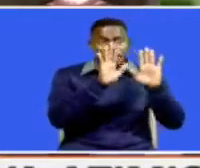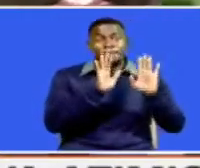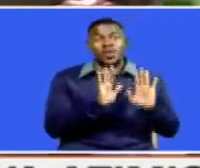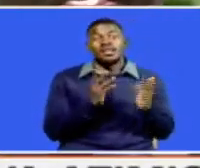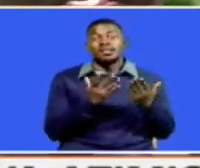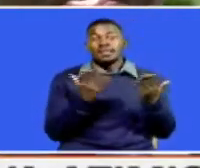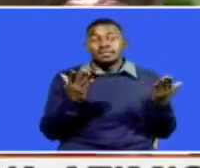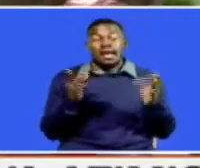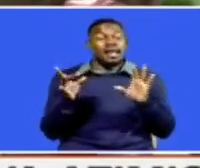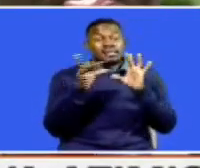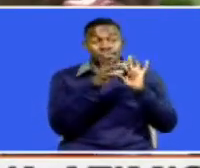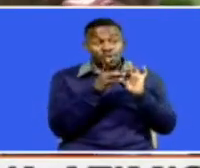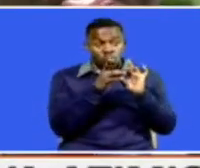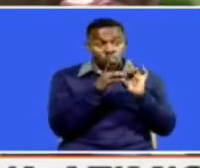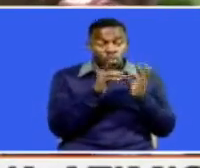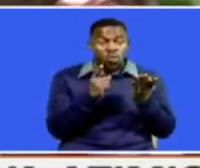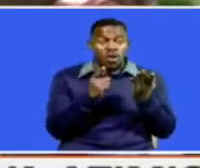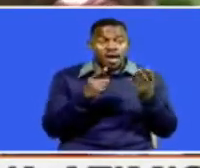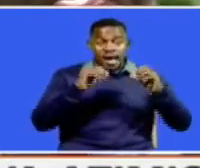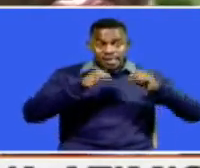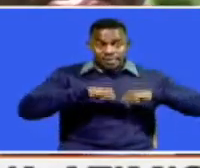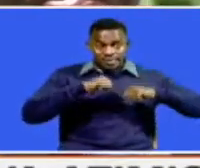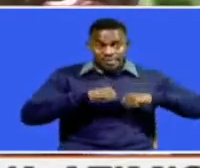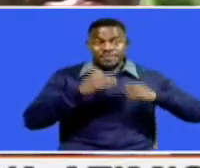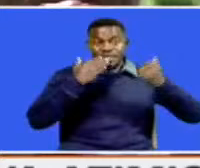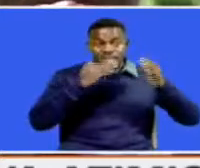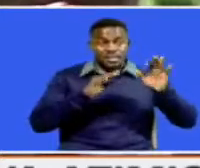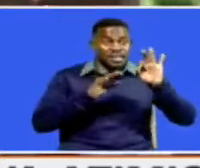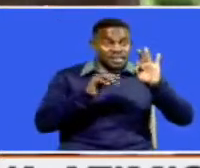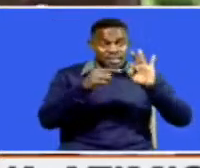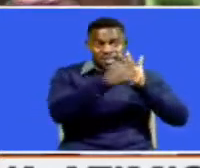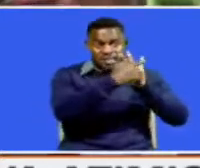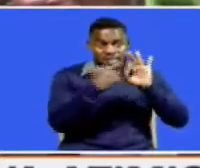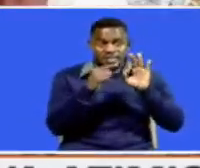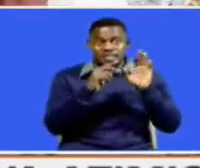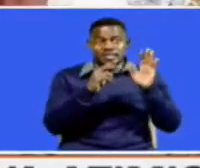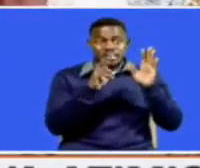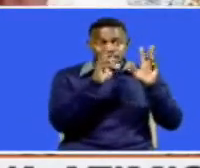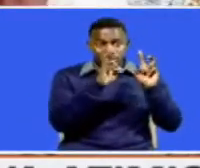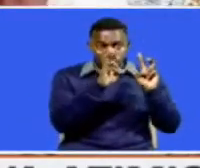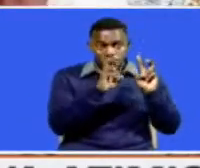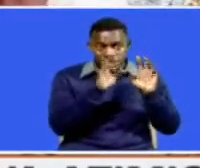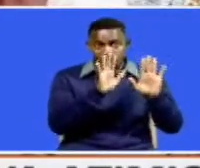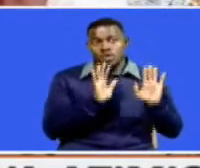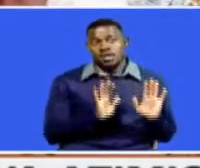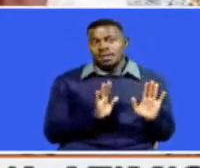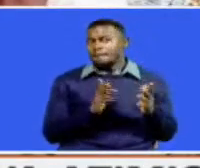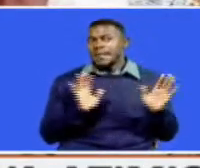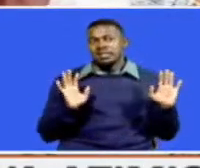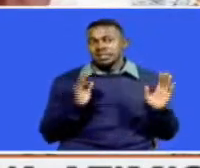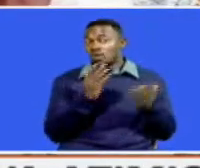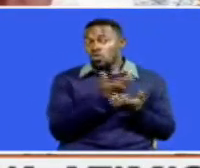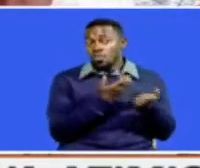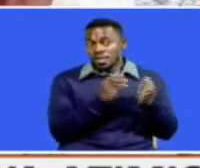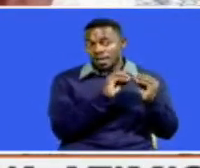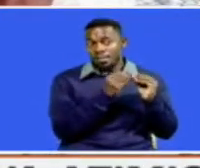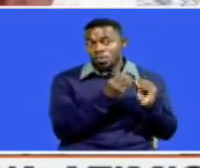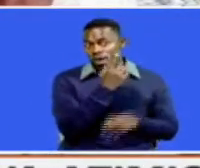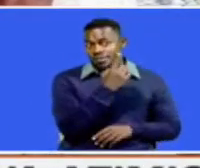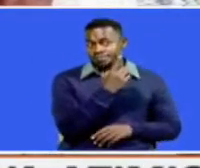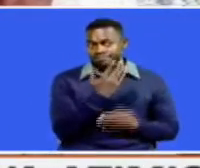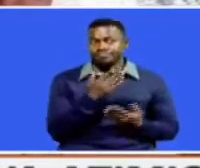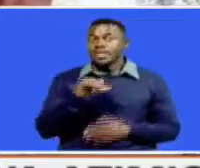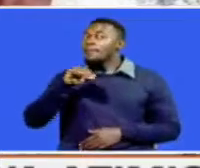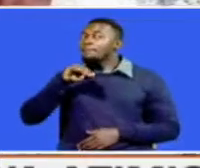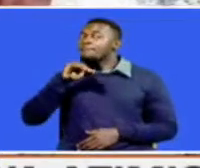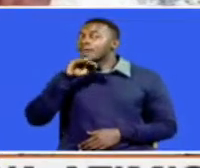already agreed that three issues were deal breakers. That's the position now Kenya still holds. Karua, ambaye alikuwa mgombea mwenza wa kiongozi wa Azimio